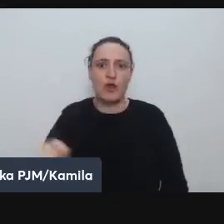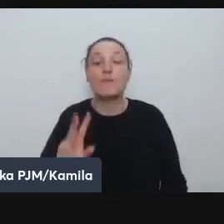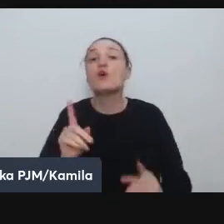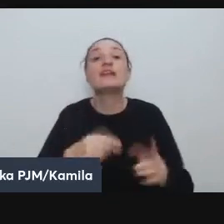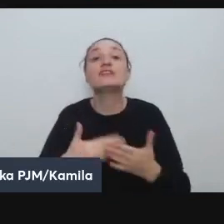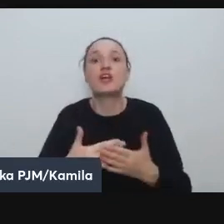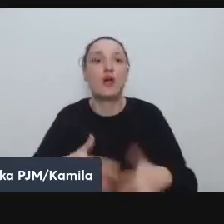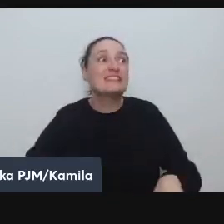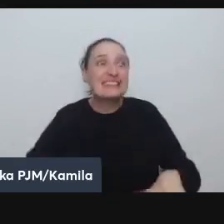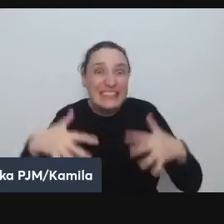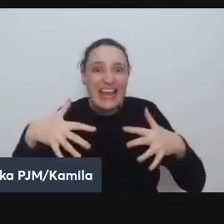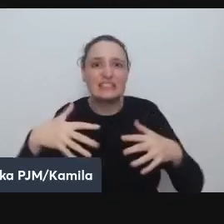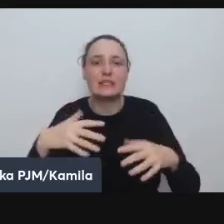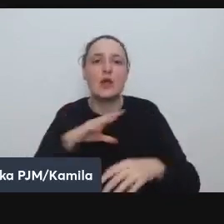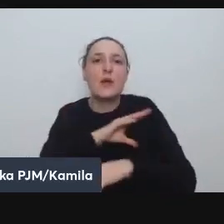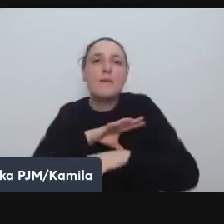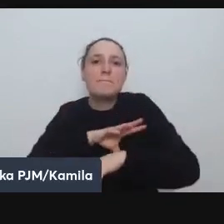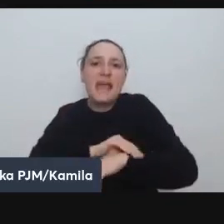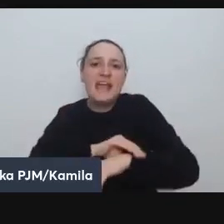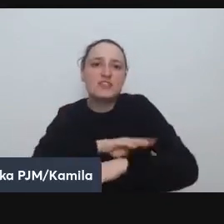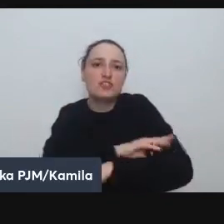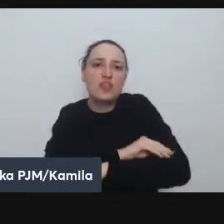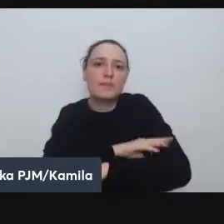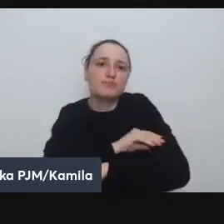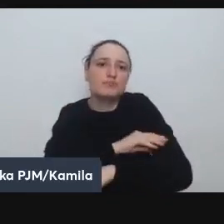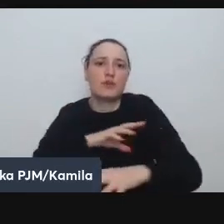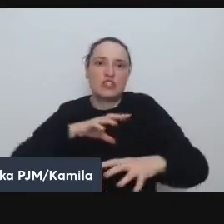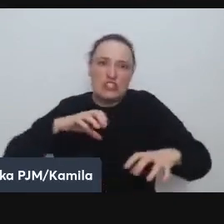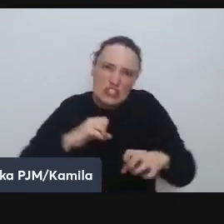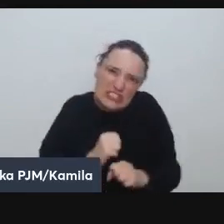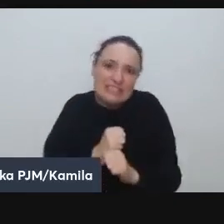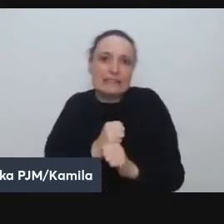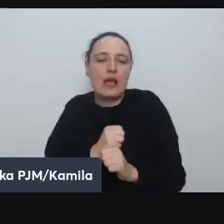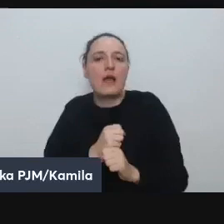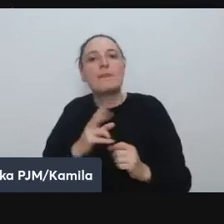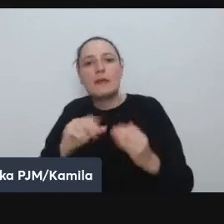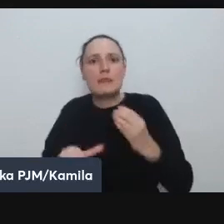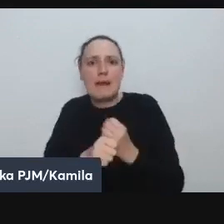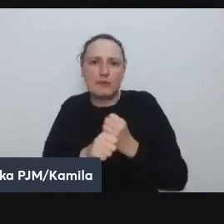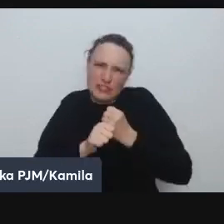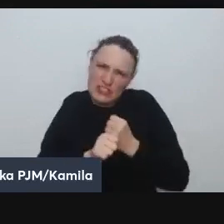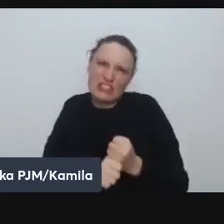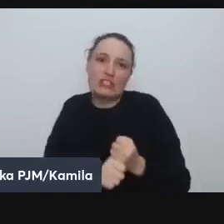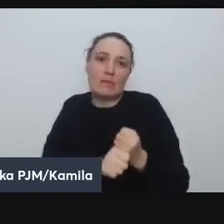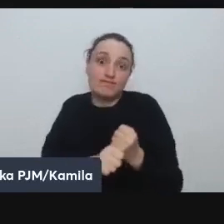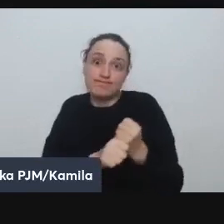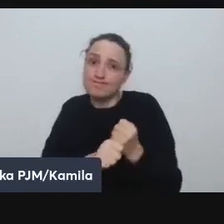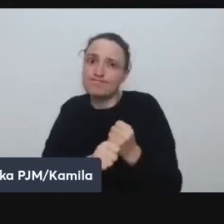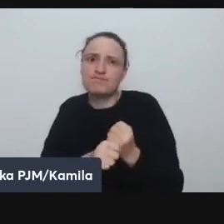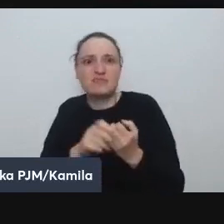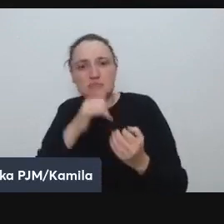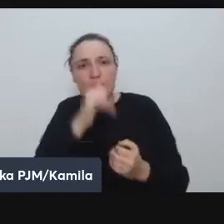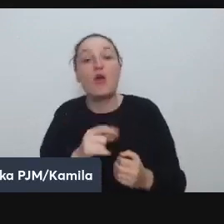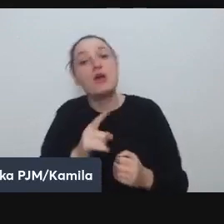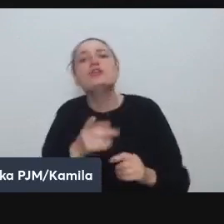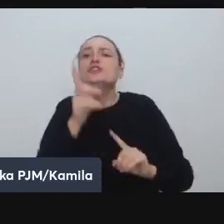mięśnie zaciskają, że naprawdę może być trudno wyjąć ten przedmiot, na przykład tampon, więc tutaj też te niby rzadkie sytuacje, ale też